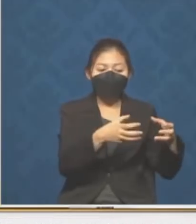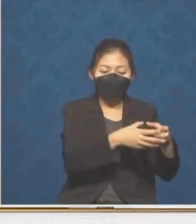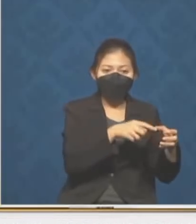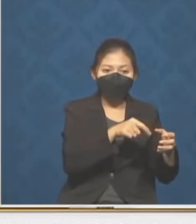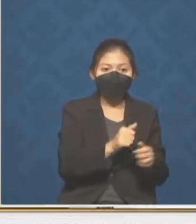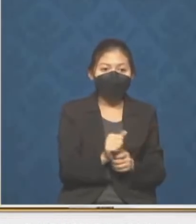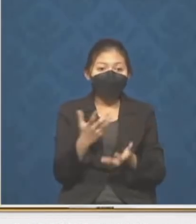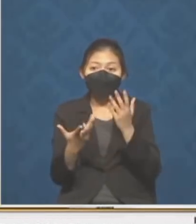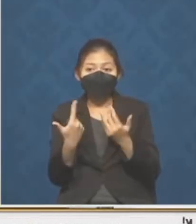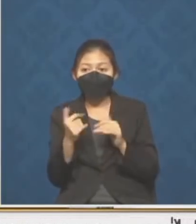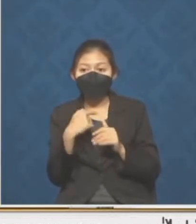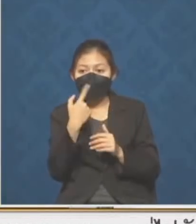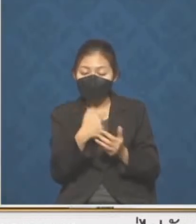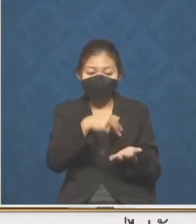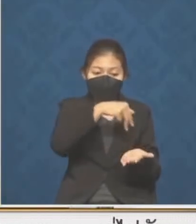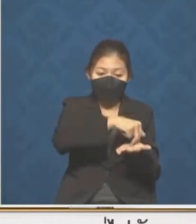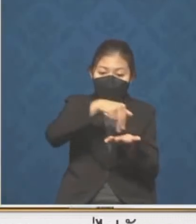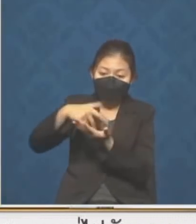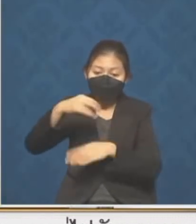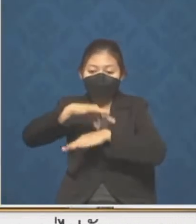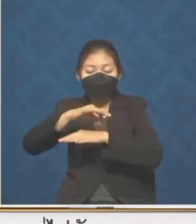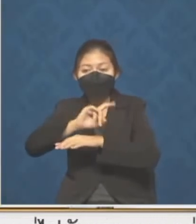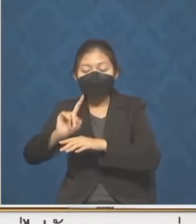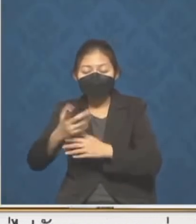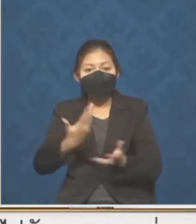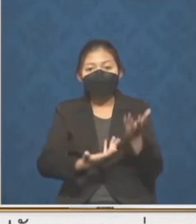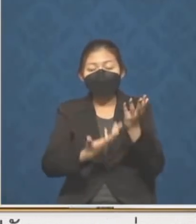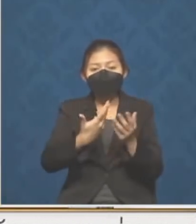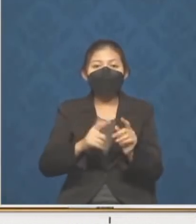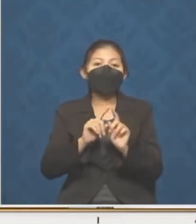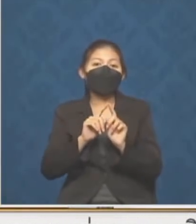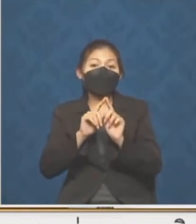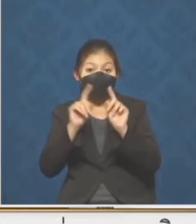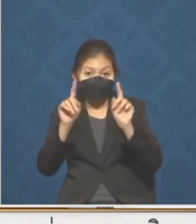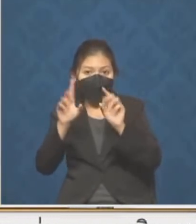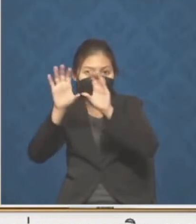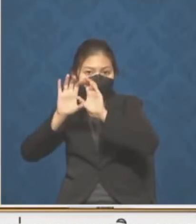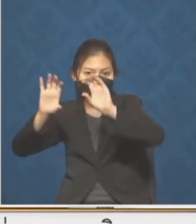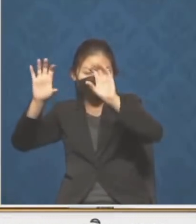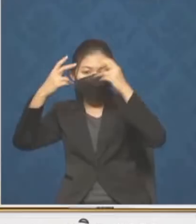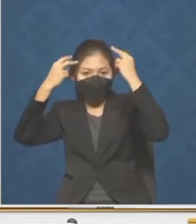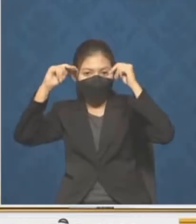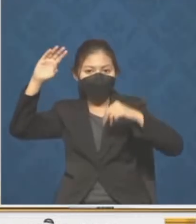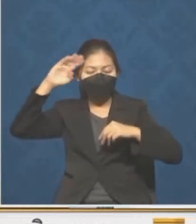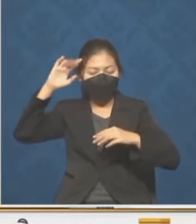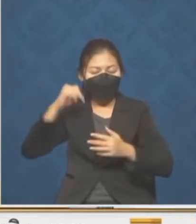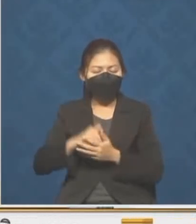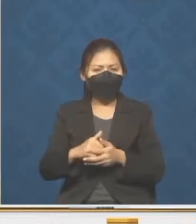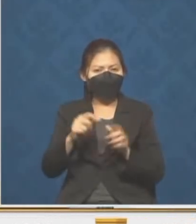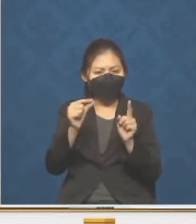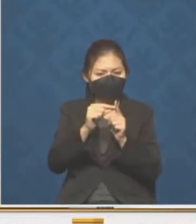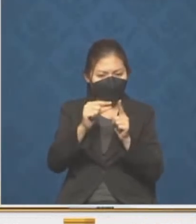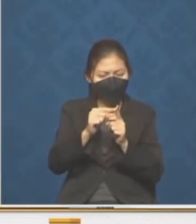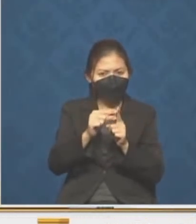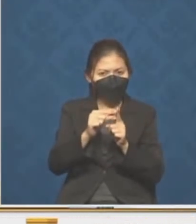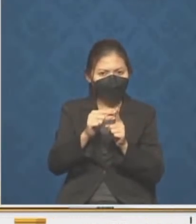ยู่ตรงไหนก็อยู่แต่ในรัฐบาลพลเอกประยุทธ์นะฮะทำให้เกิดนวัตกรรมสับขึ้นมา2ค